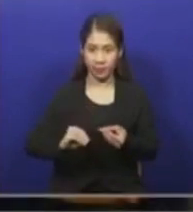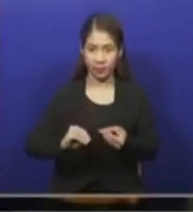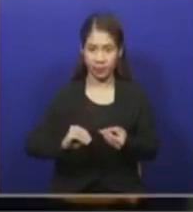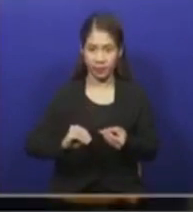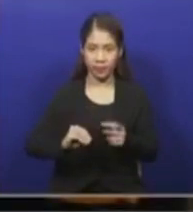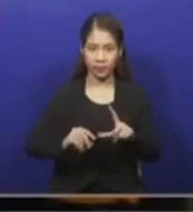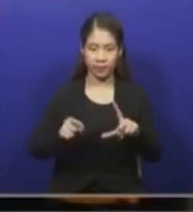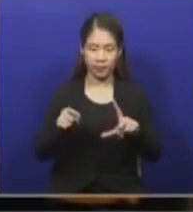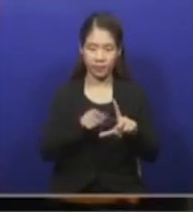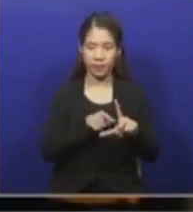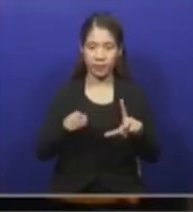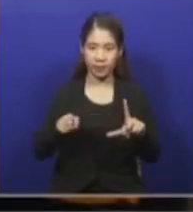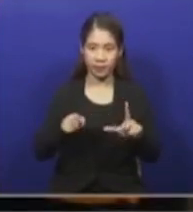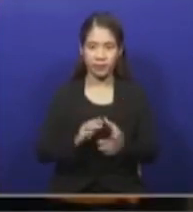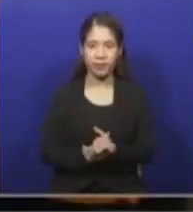ครับ